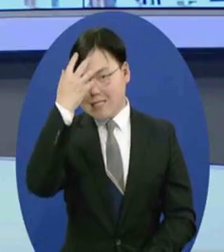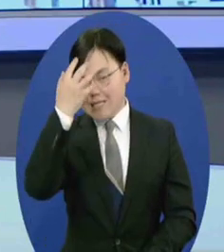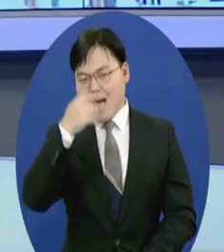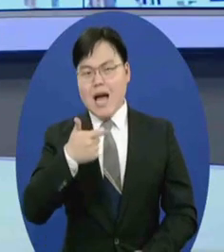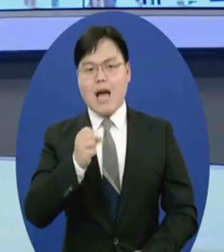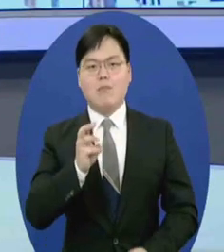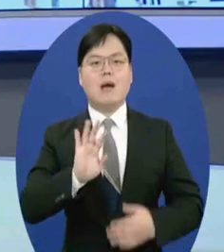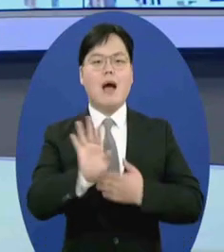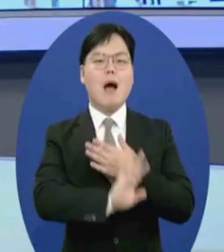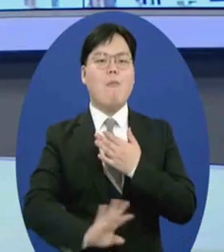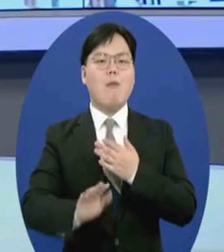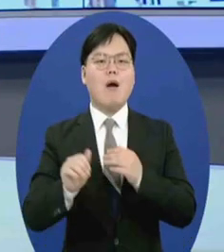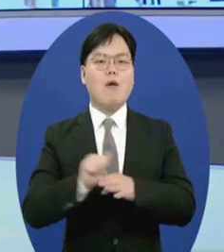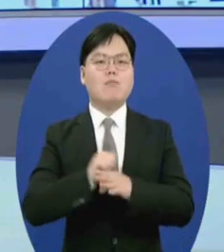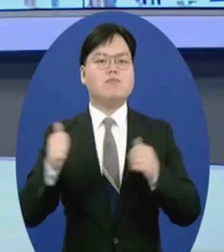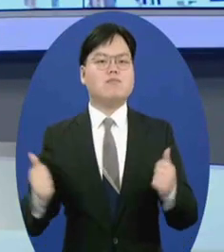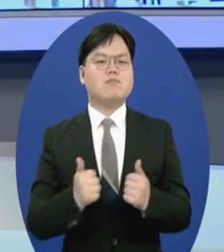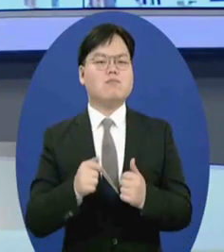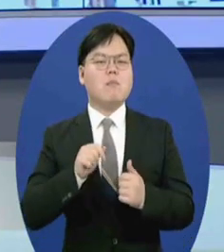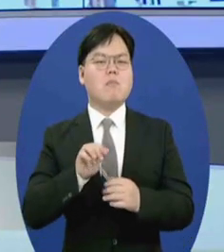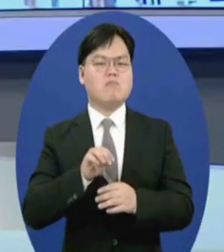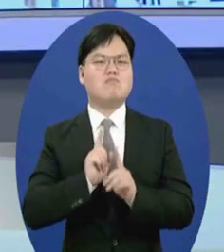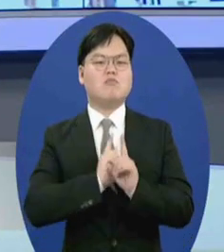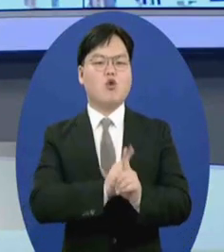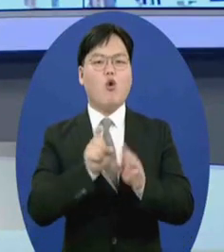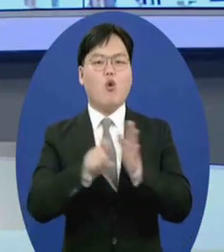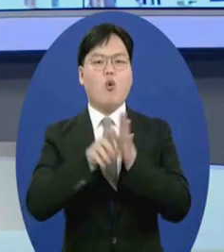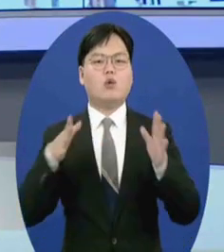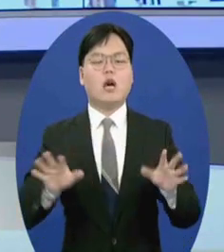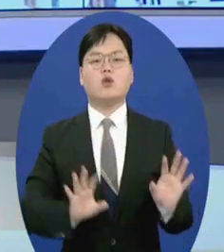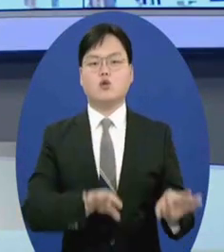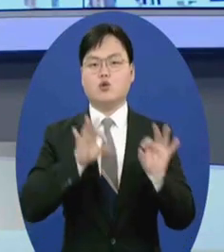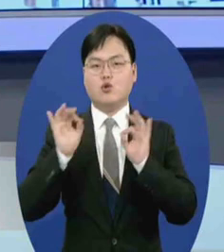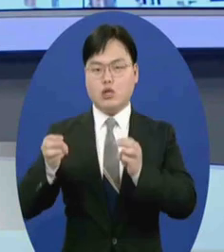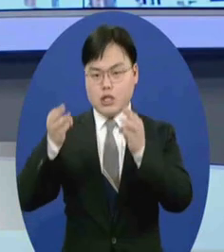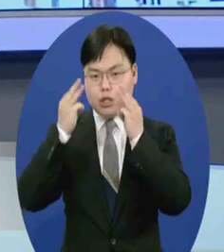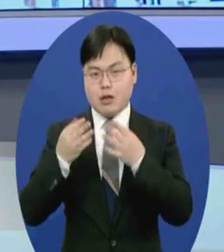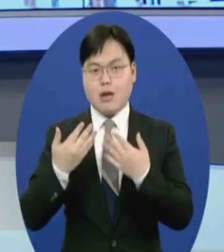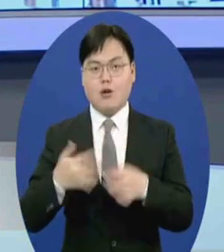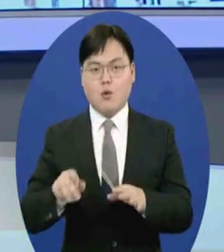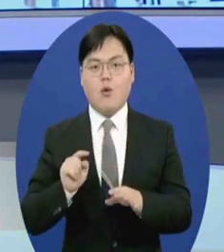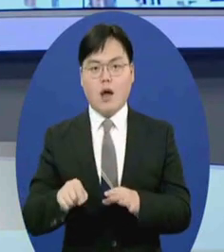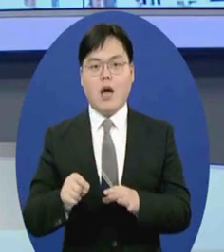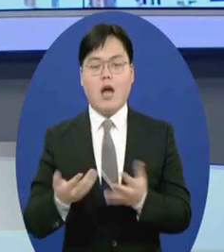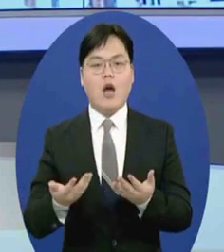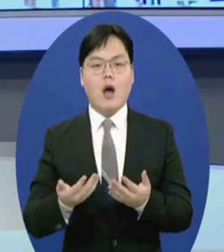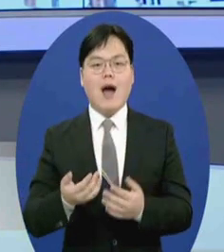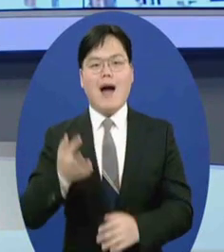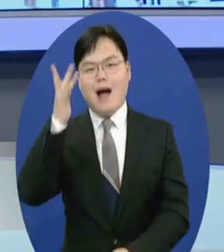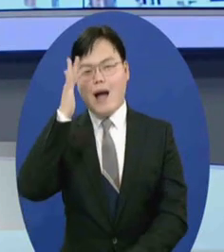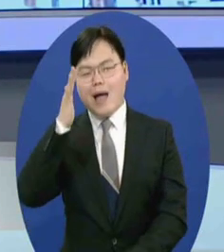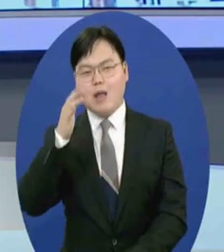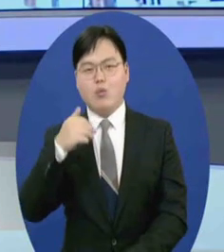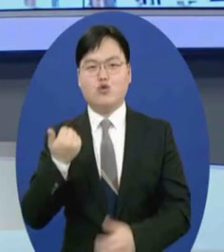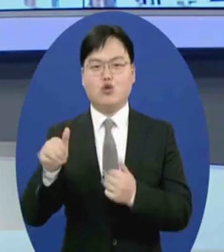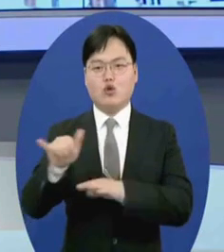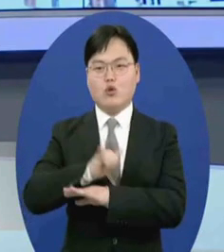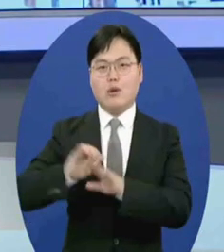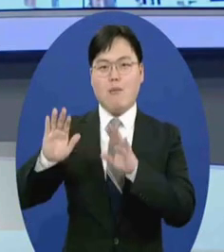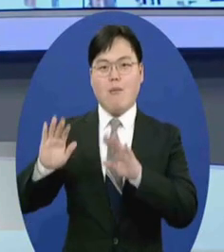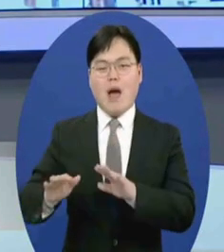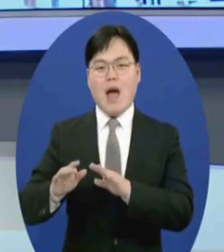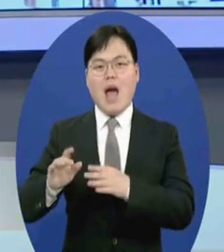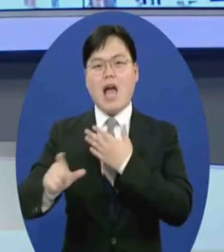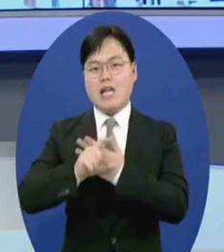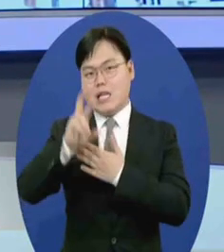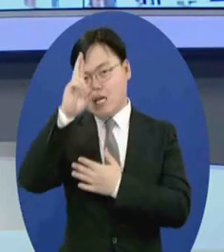Засгийн газар гамшиг хамгаалах бүгдний тийм бэлэн байдлын дэгдлмийг мөрдөх хугацааг сунгах шийдвэрийг гаргаад байна. Мөн гадаадын зарим улс оронд суух